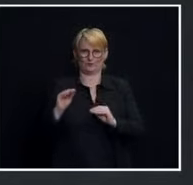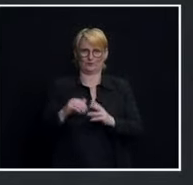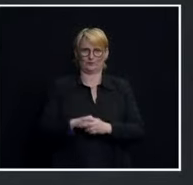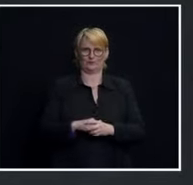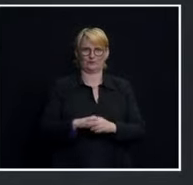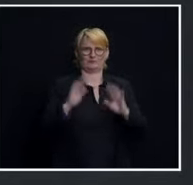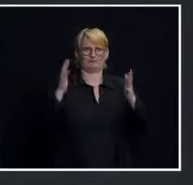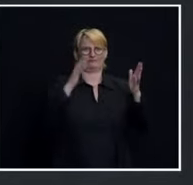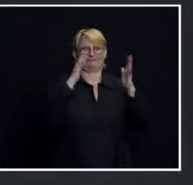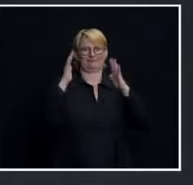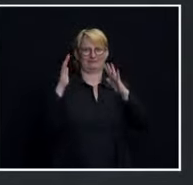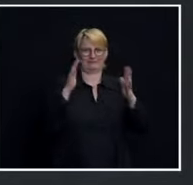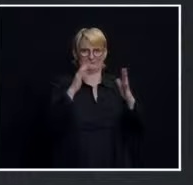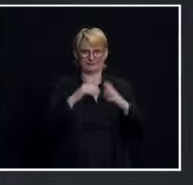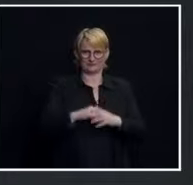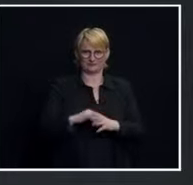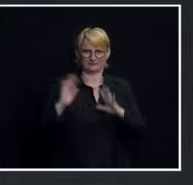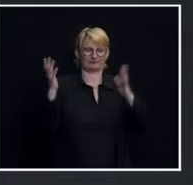Besonderen Dank.